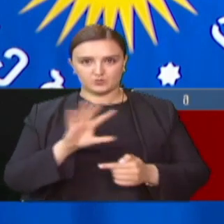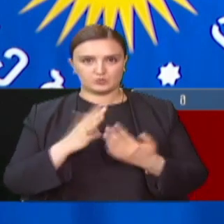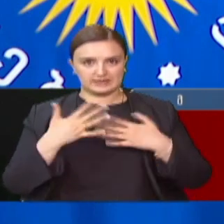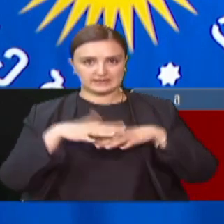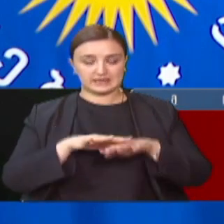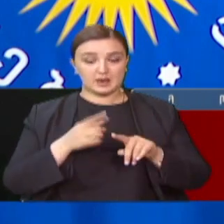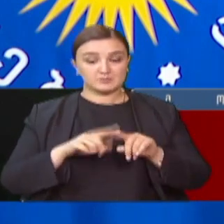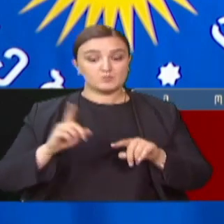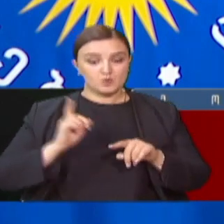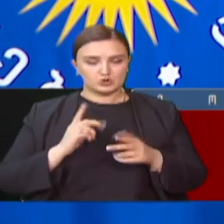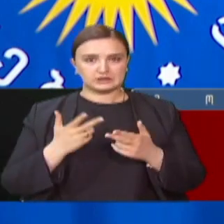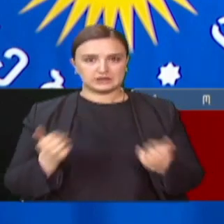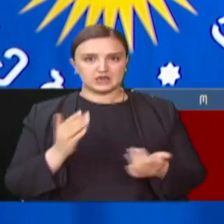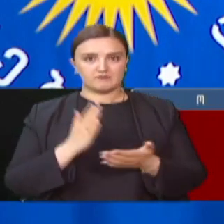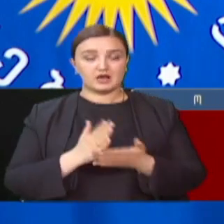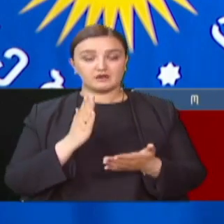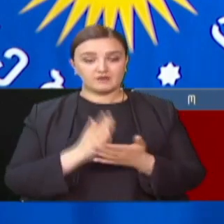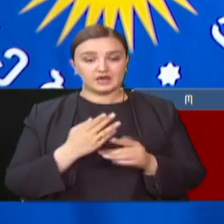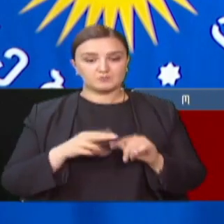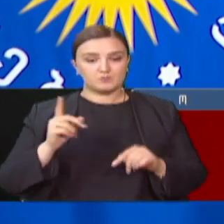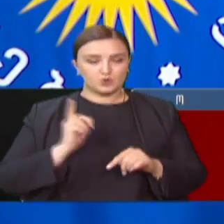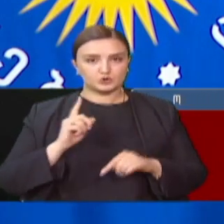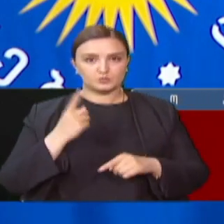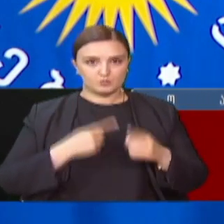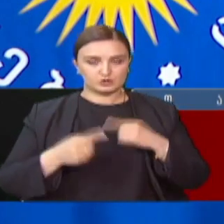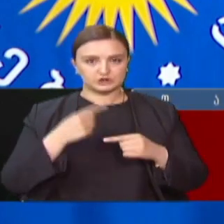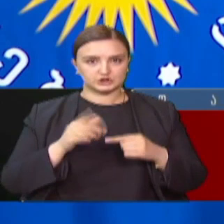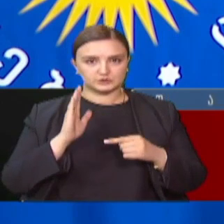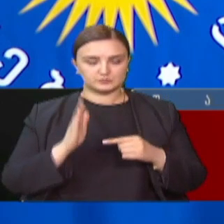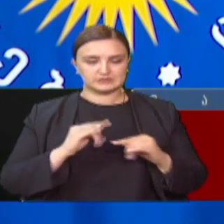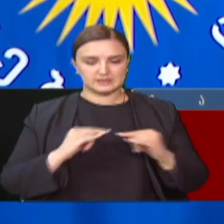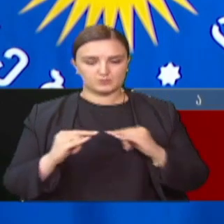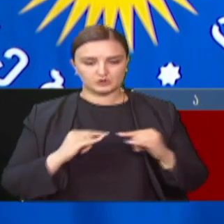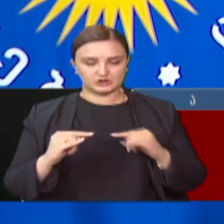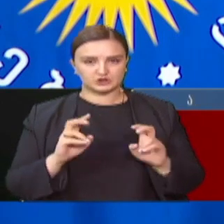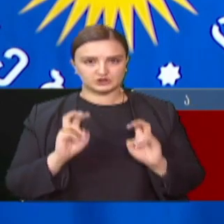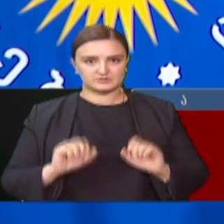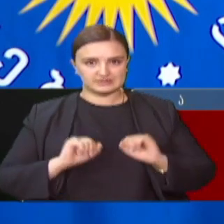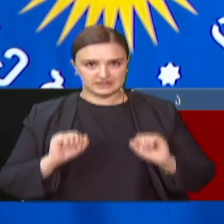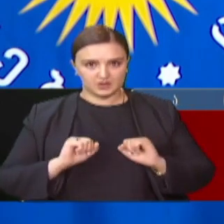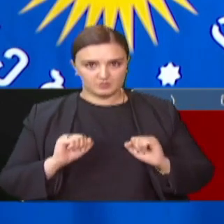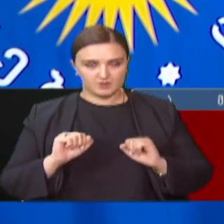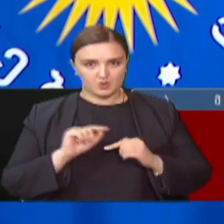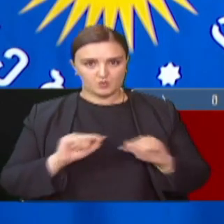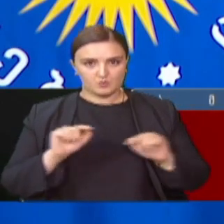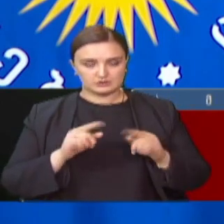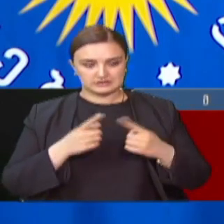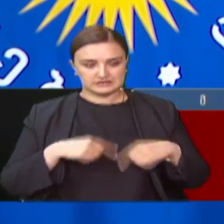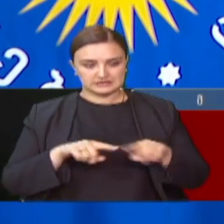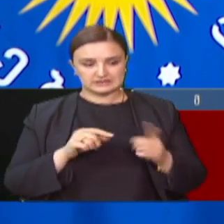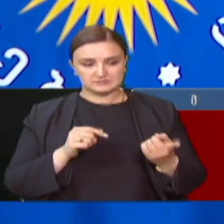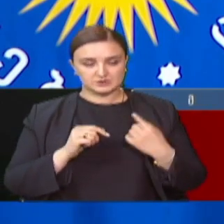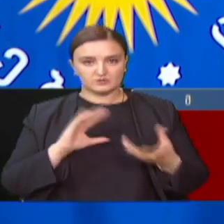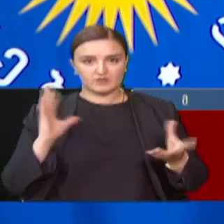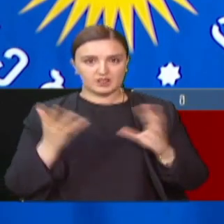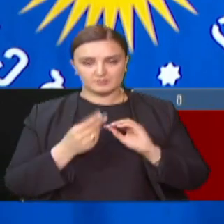Ამის მოლოდინი გვაქვს, დიახ, გვაქვს ამის მოლოდინი, რომ მორიგჯერზე გვექნება საბოტაჟის და დესტრუქციის მცდელობა ოპოზიციის მხრიდან, რომ ეს